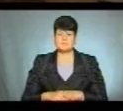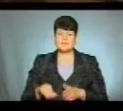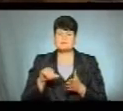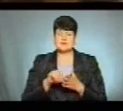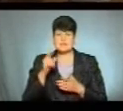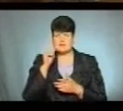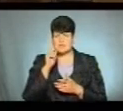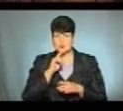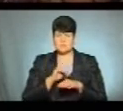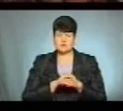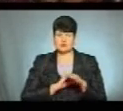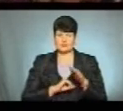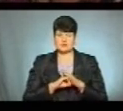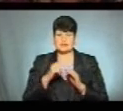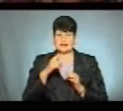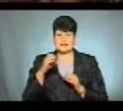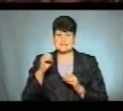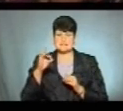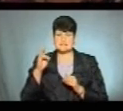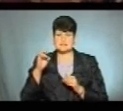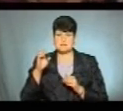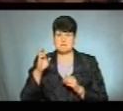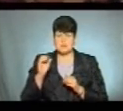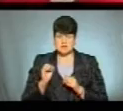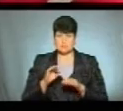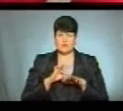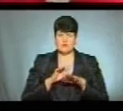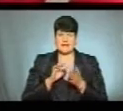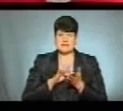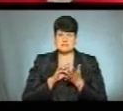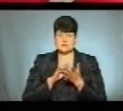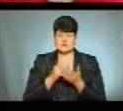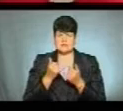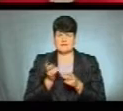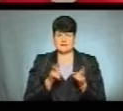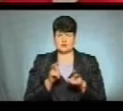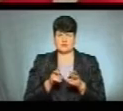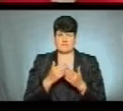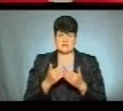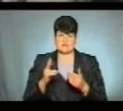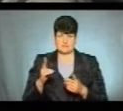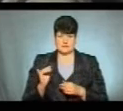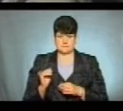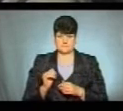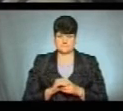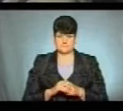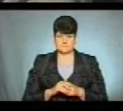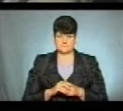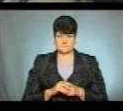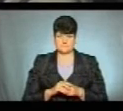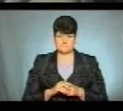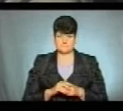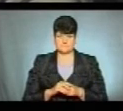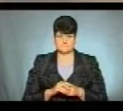Представник єврейського благодійного фонду «Хесед Бешт» Ірина Івшина проводить екскурсію для відвідувачів виставки. Напевно,